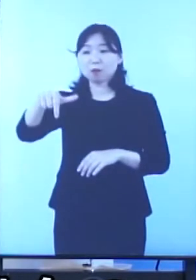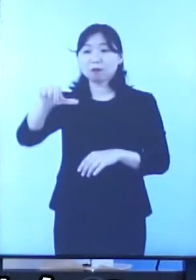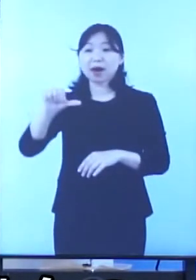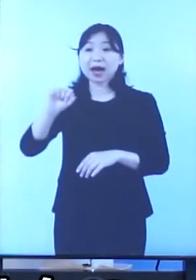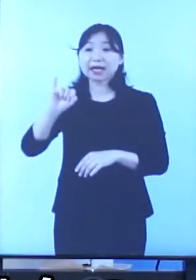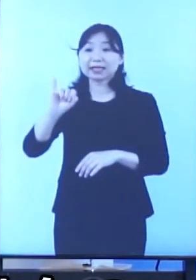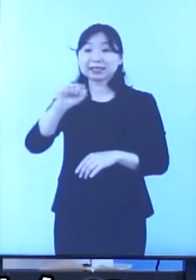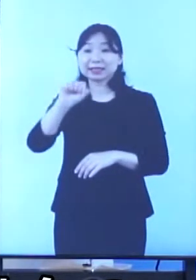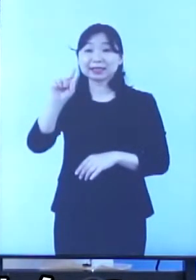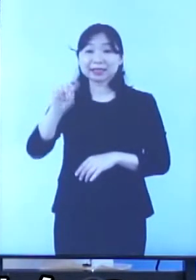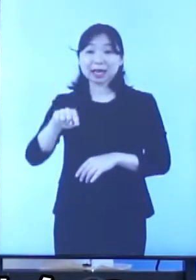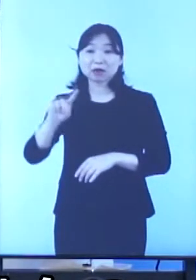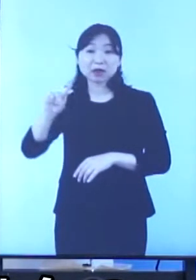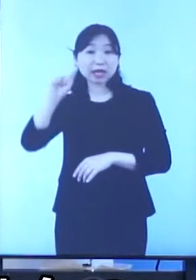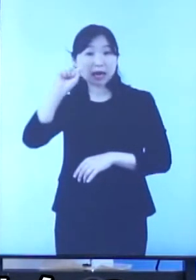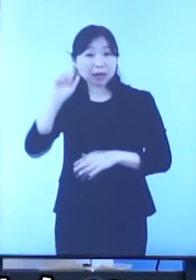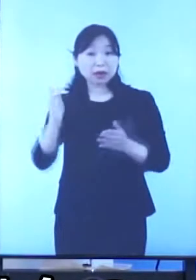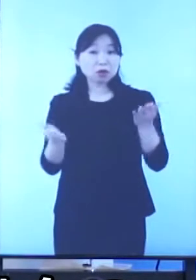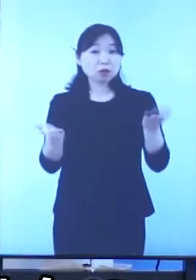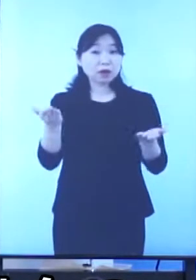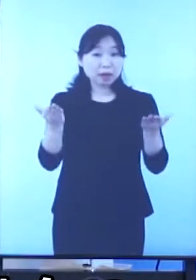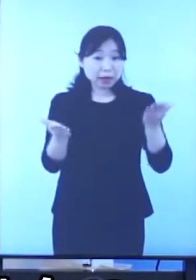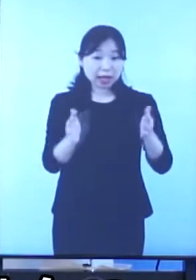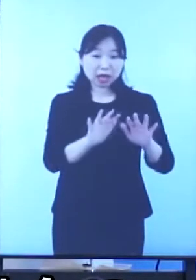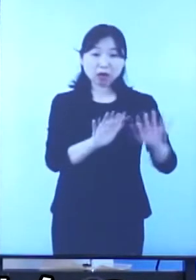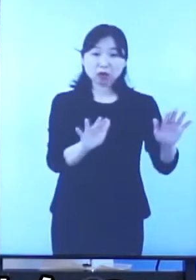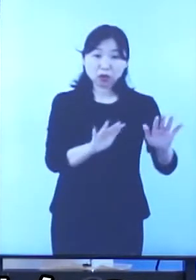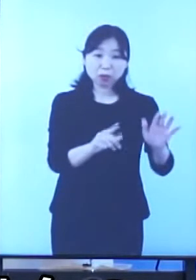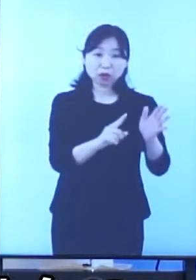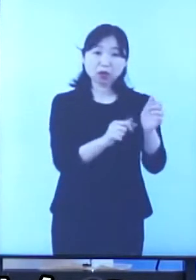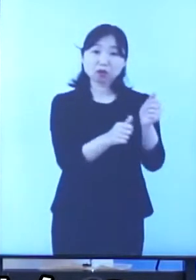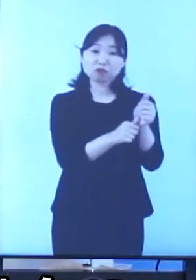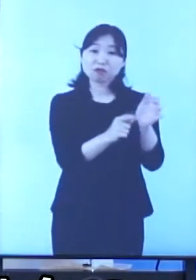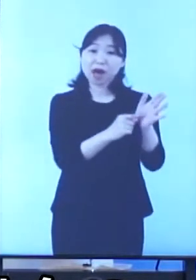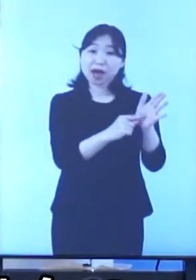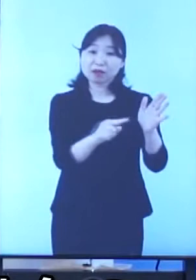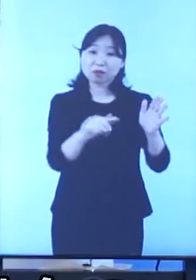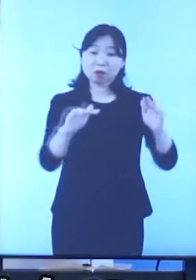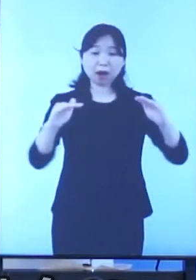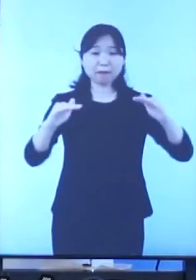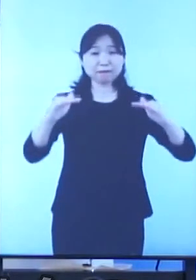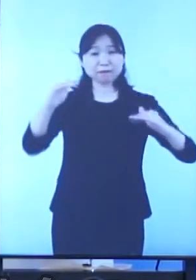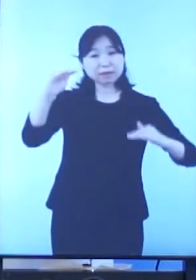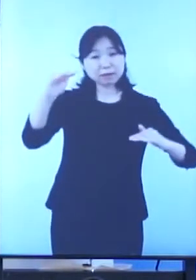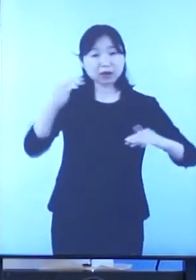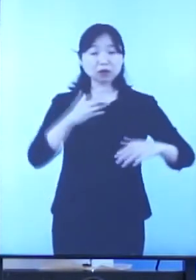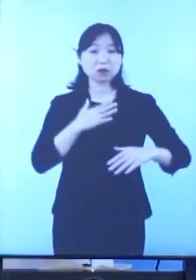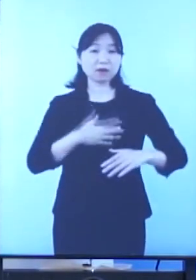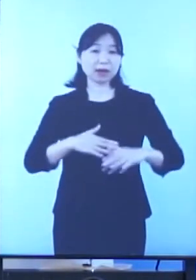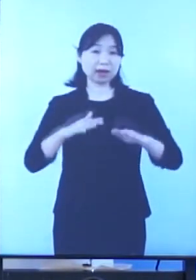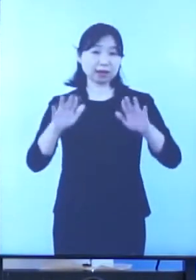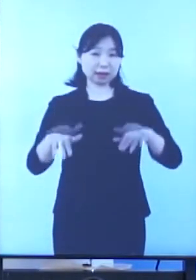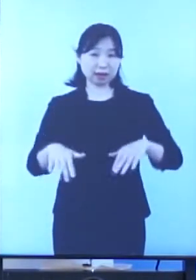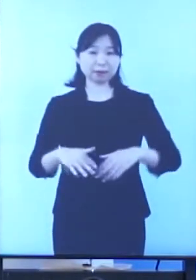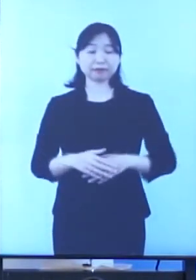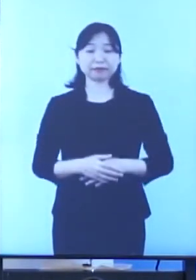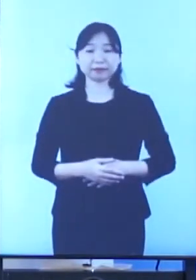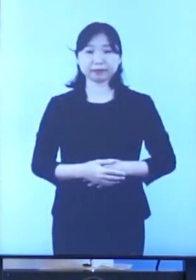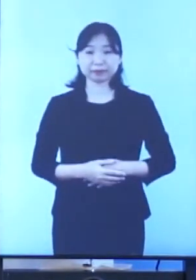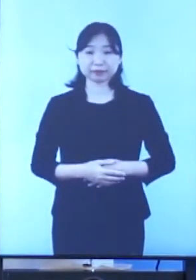に小児の副反応の出現割合の方が低くなっていることが挙げられます。 そう